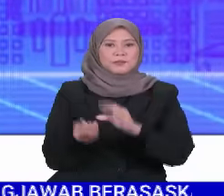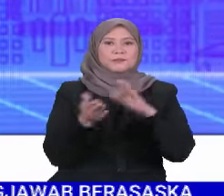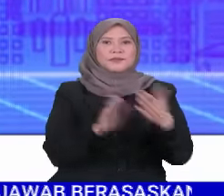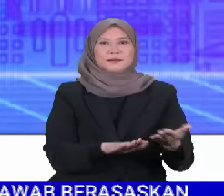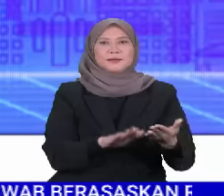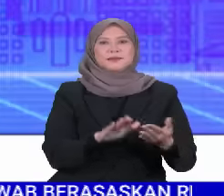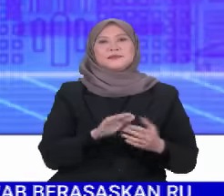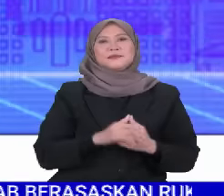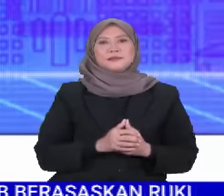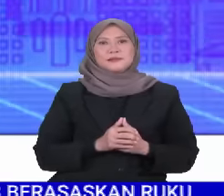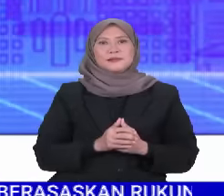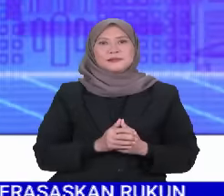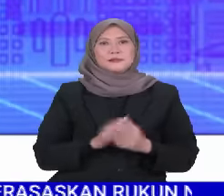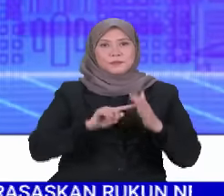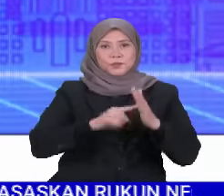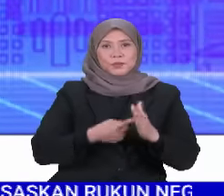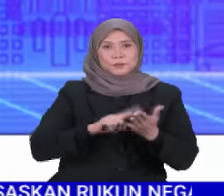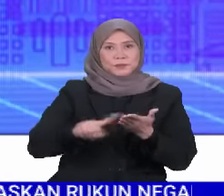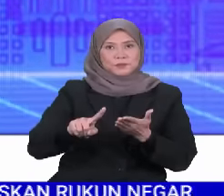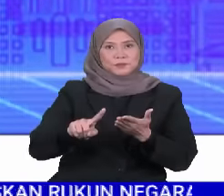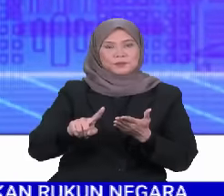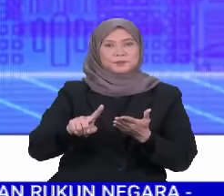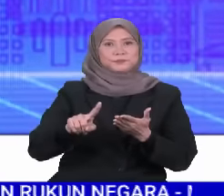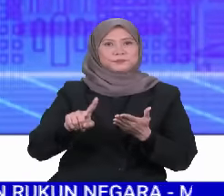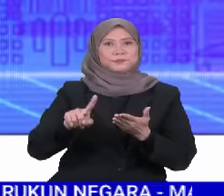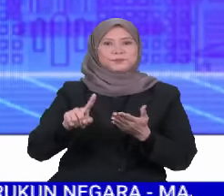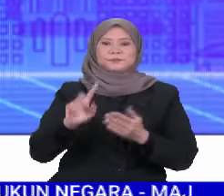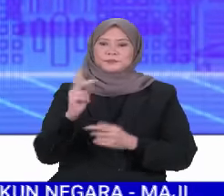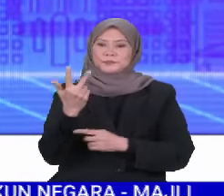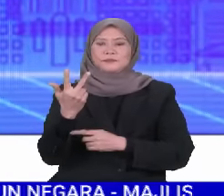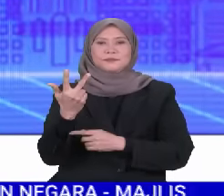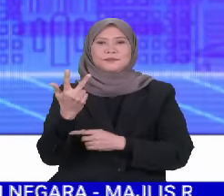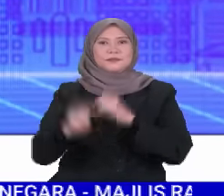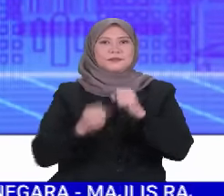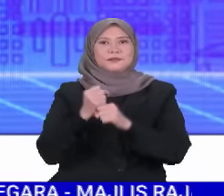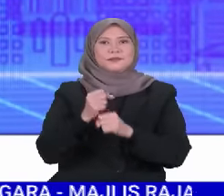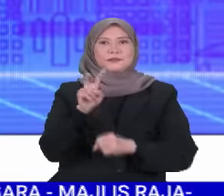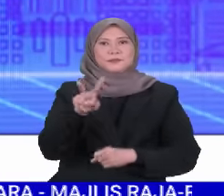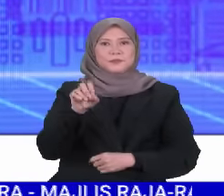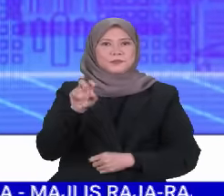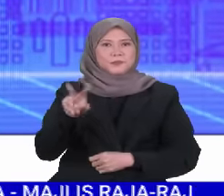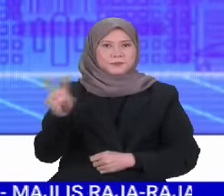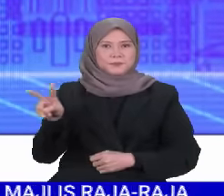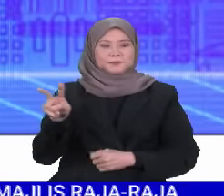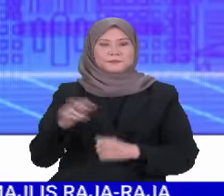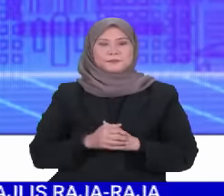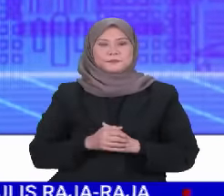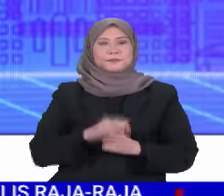case sejak Minggu epidemiologi ketiga bagi Tahun 2022